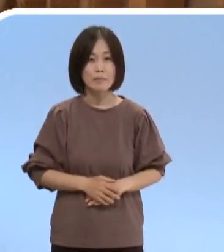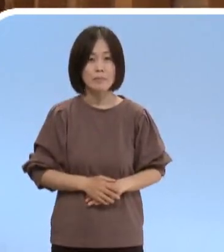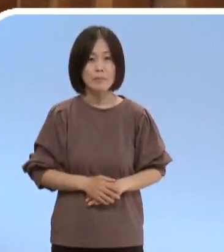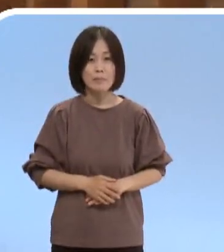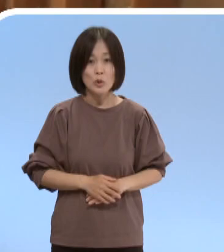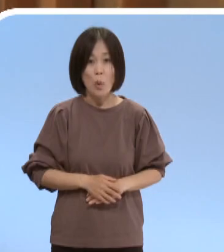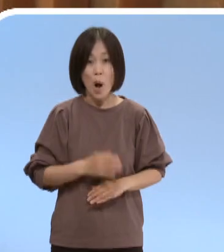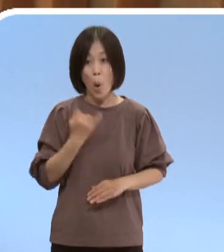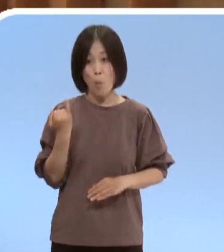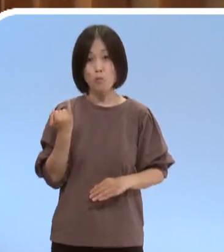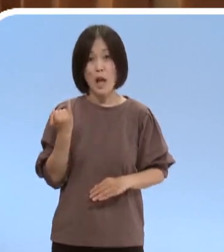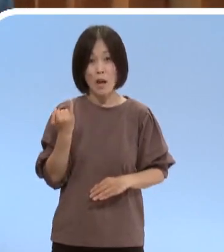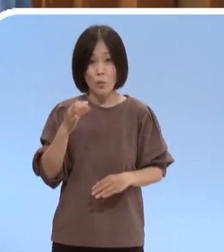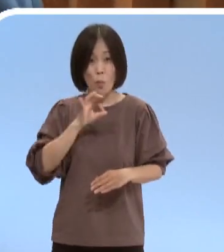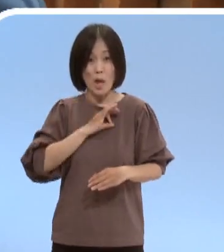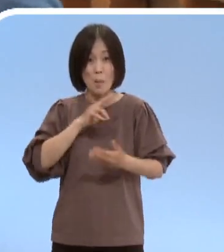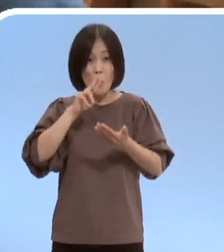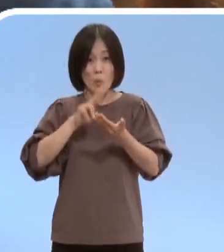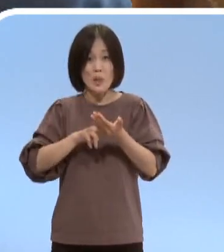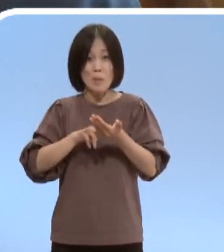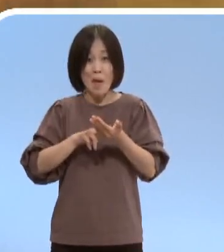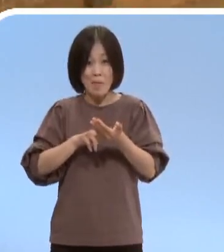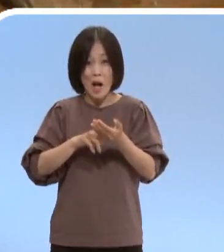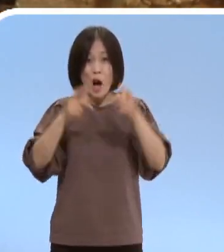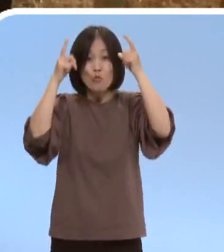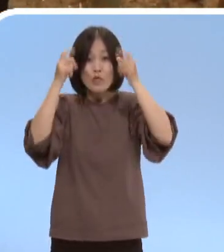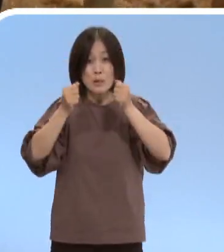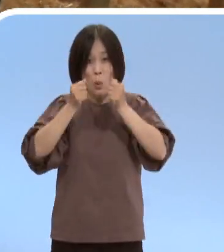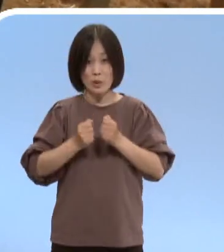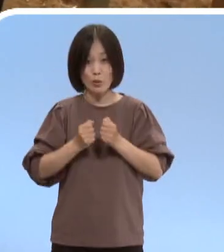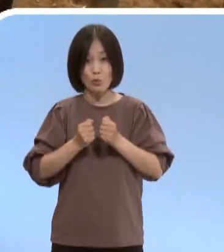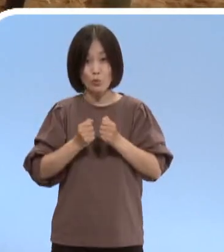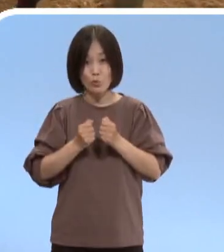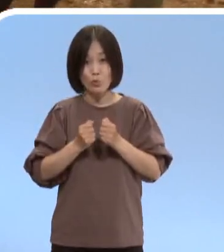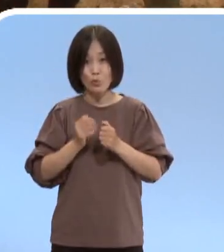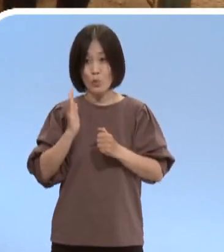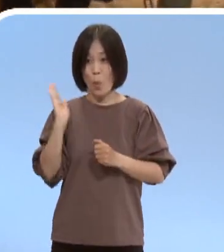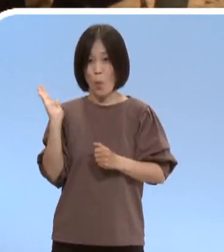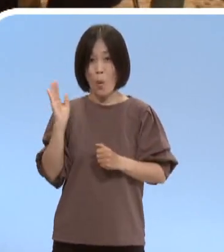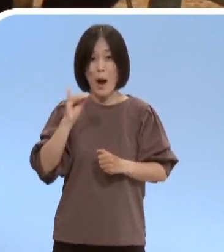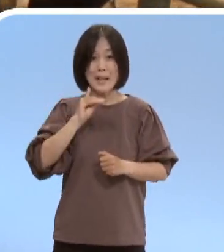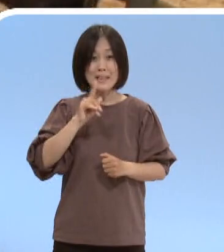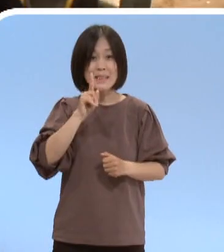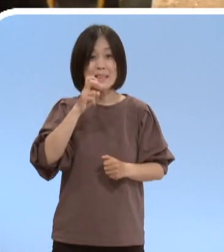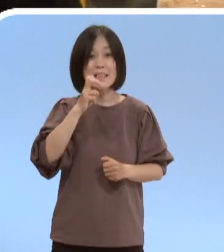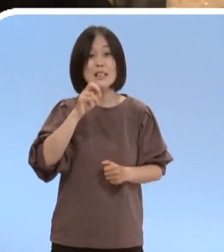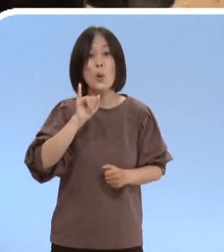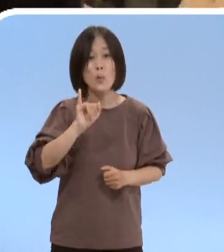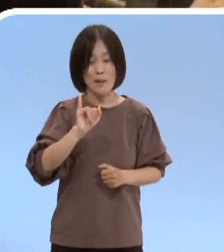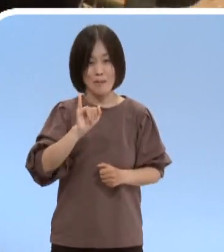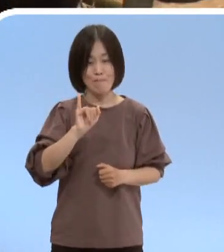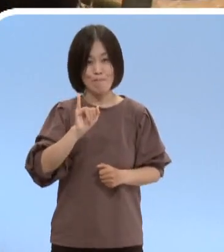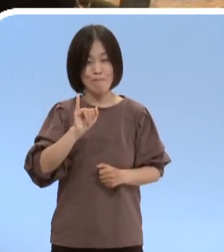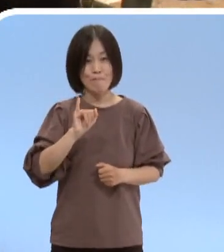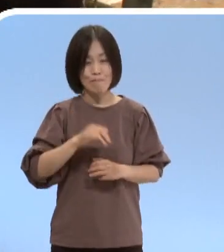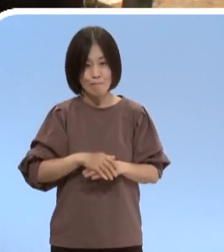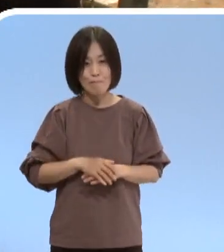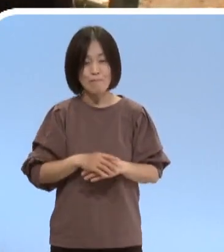実は小林さん、奥さんの名前をつけた母牛もいるそうで、それがこちらの千尋さ